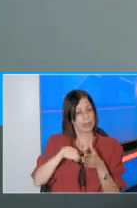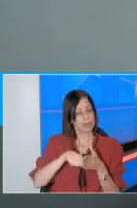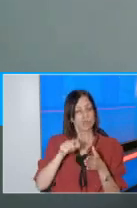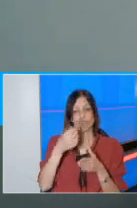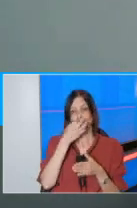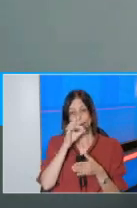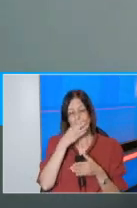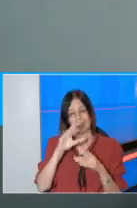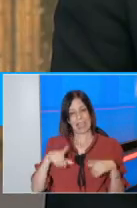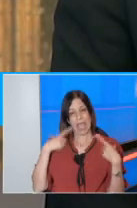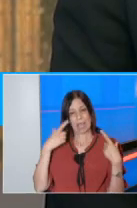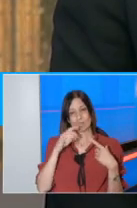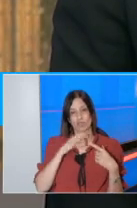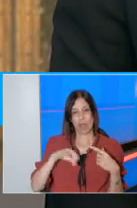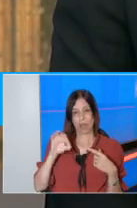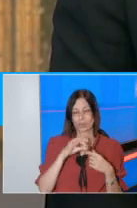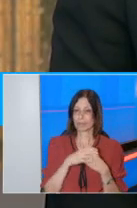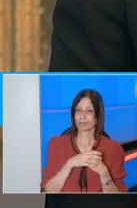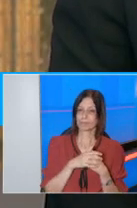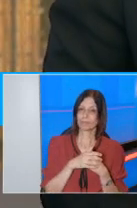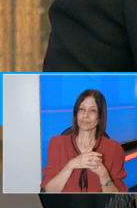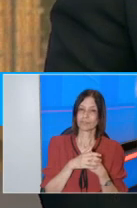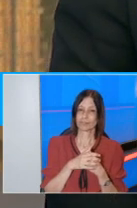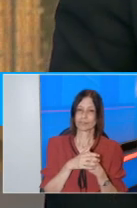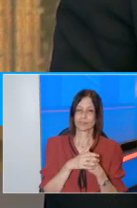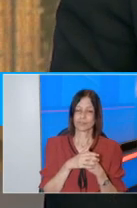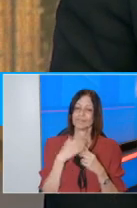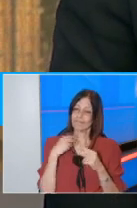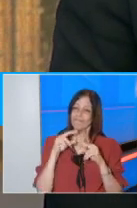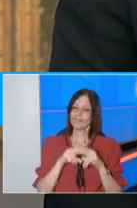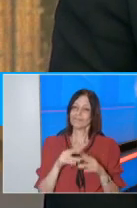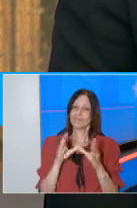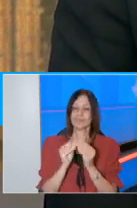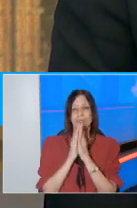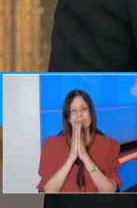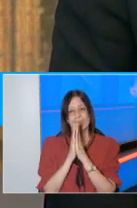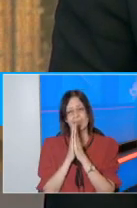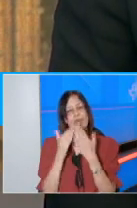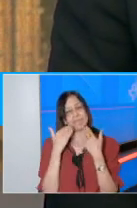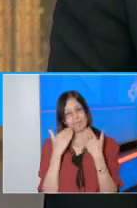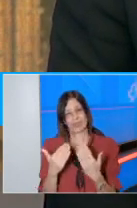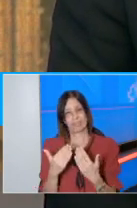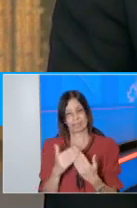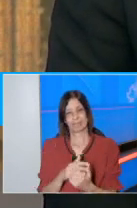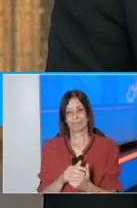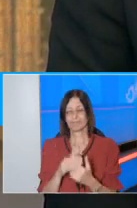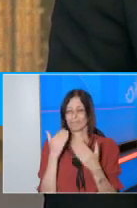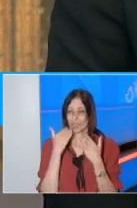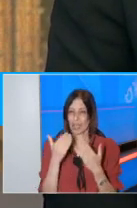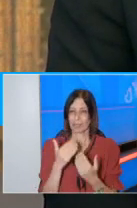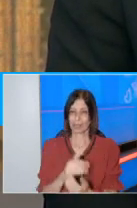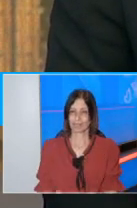ישפר מאוד גם את החיים שלנו. בהחלט, תמי גנות רוזנשטרייך, אנחנו נשאר עם התקווה, ומודים לך מאוד. תודה רבה. תודה